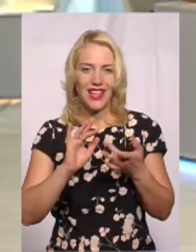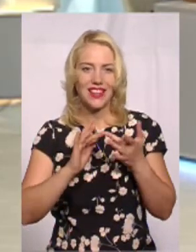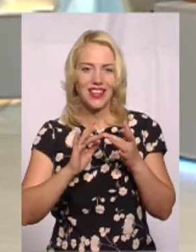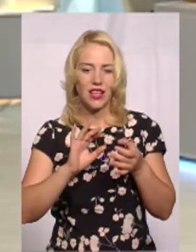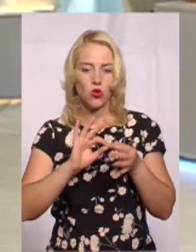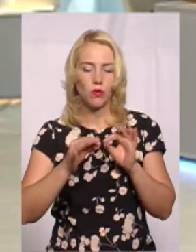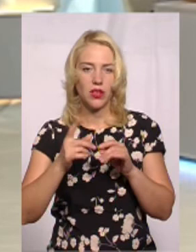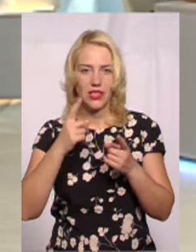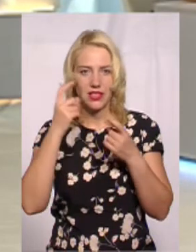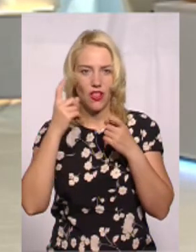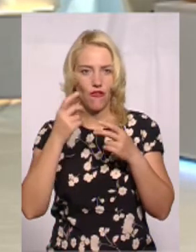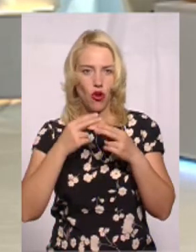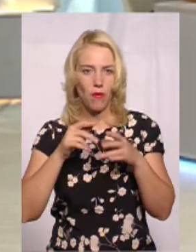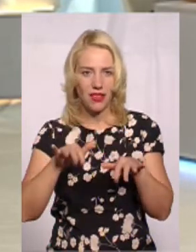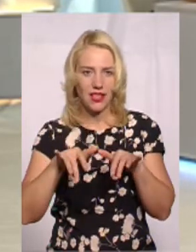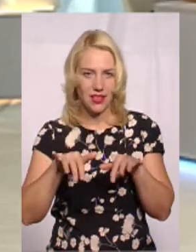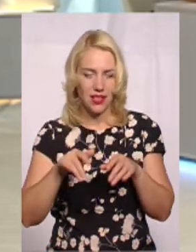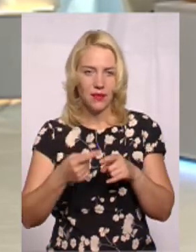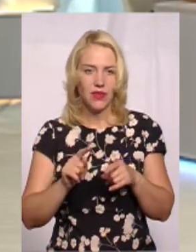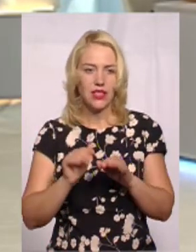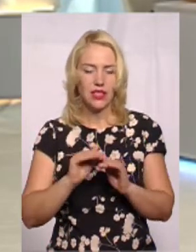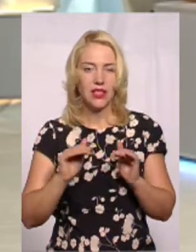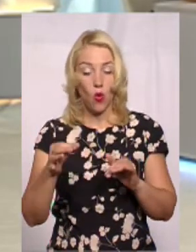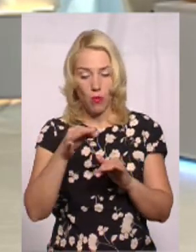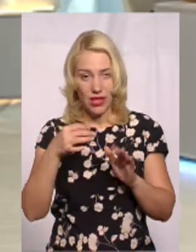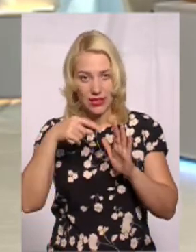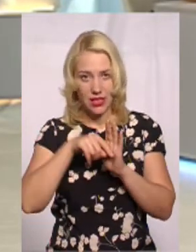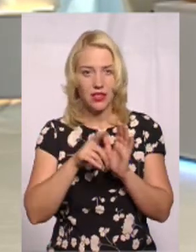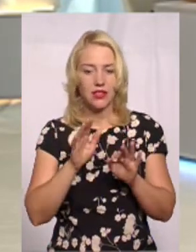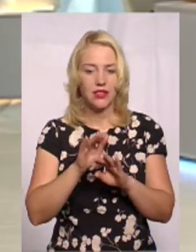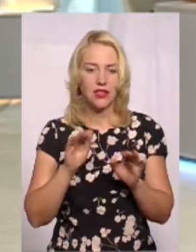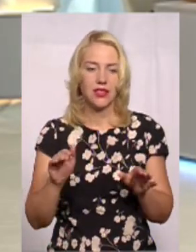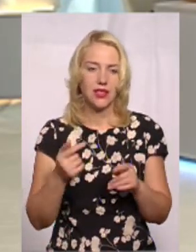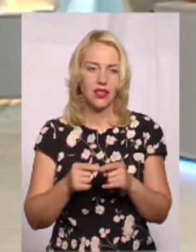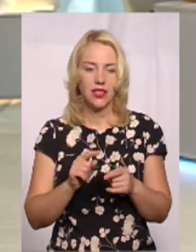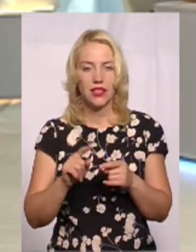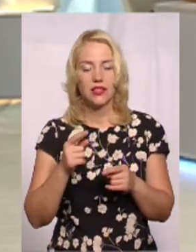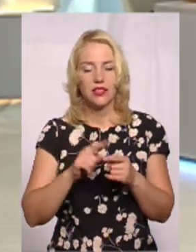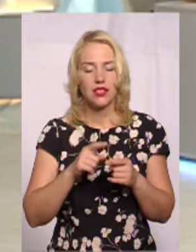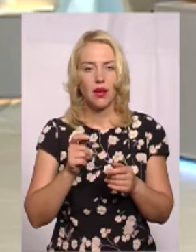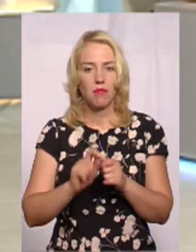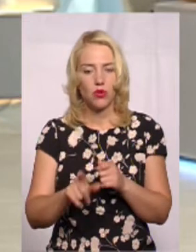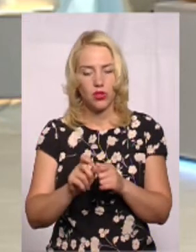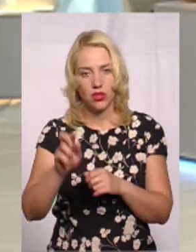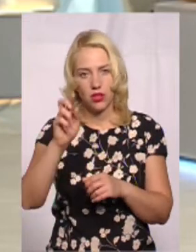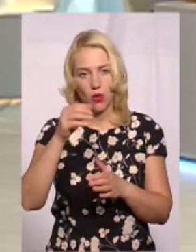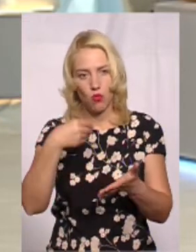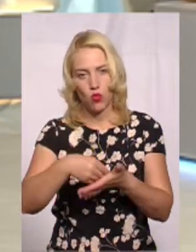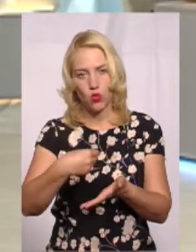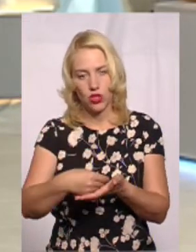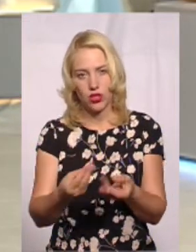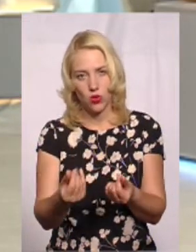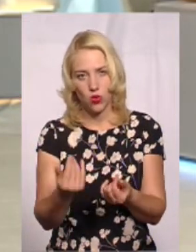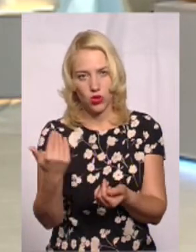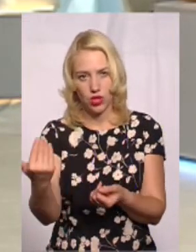інтернет-олімпіади з інформатики. Так? Тобто діти обласна, тобто діти, і він, здається, за бюджетні кошти проводиться. Так, донці, не так? Виключно так. За бюджет. Там